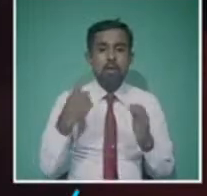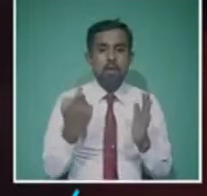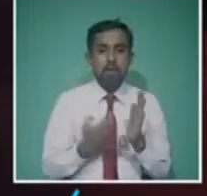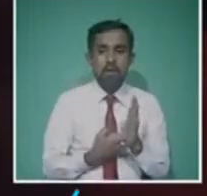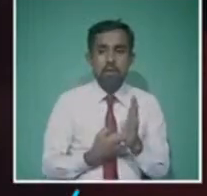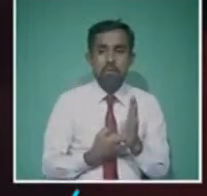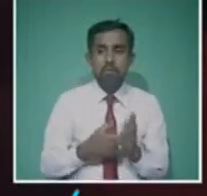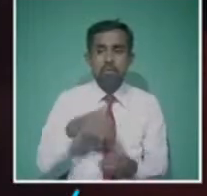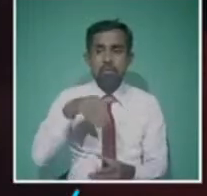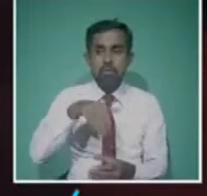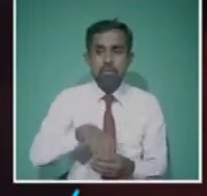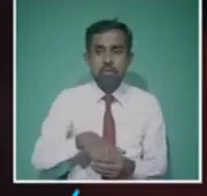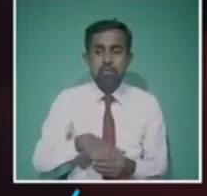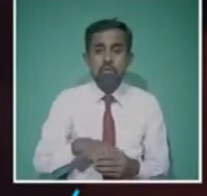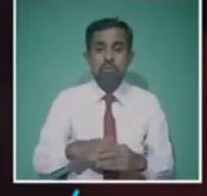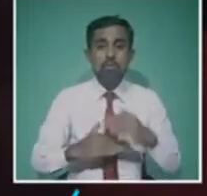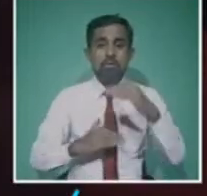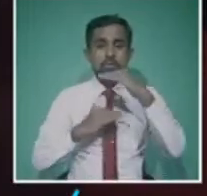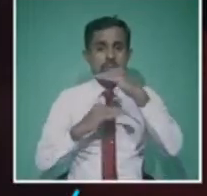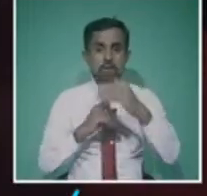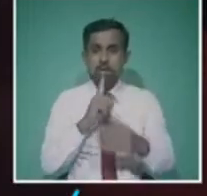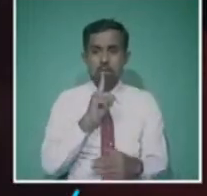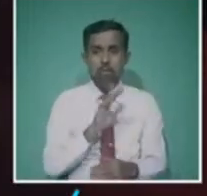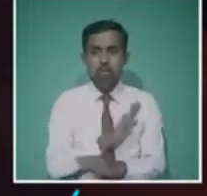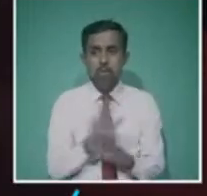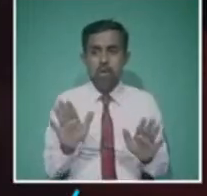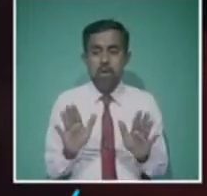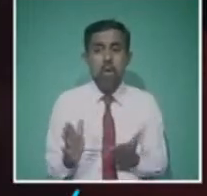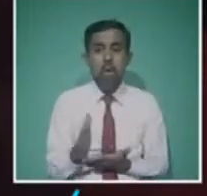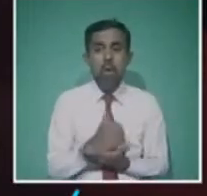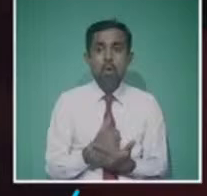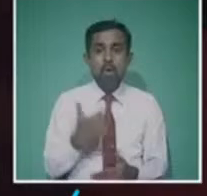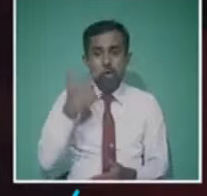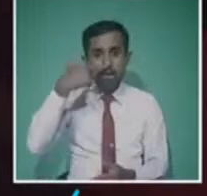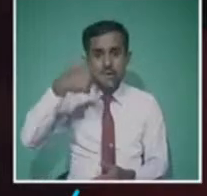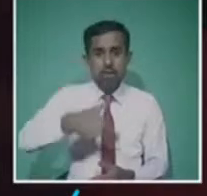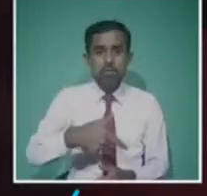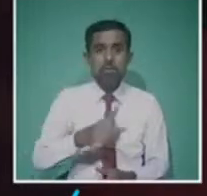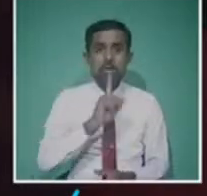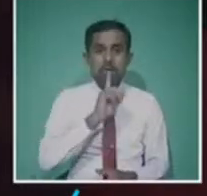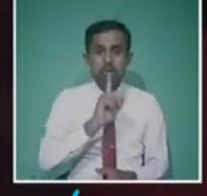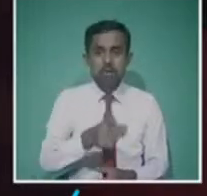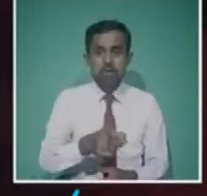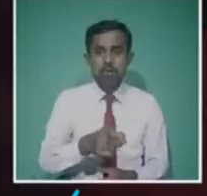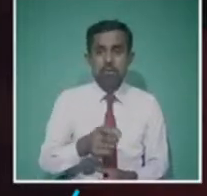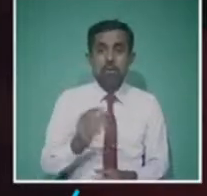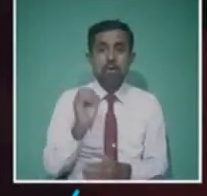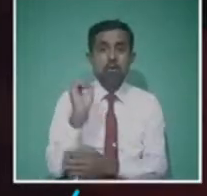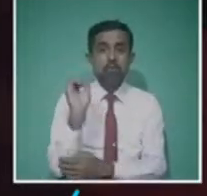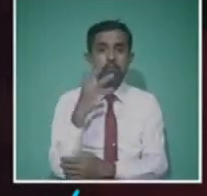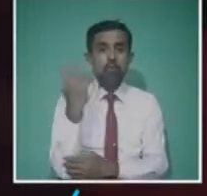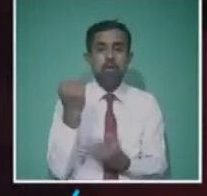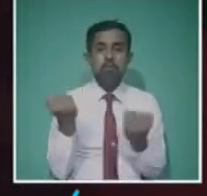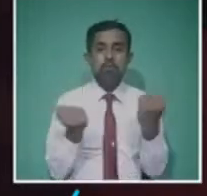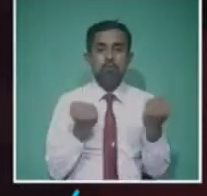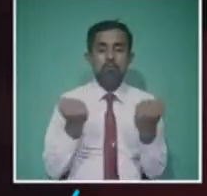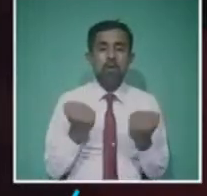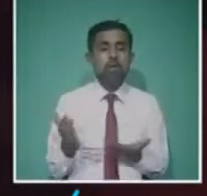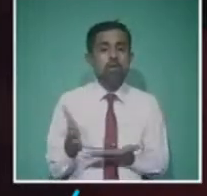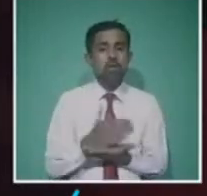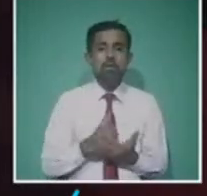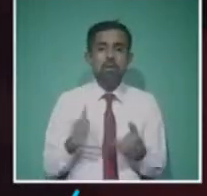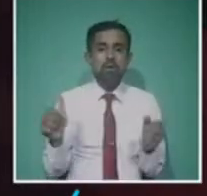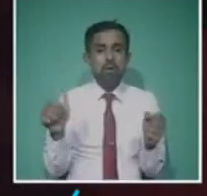haraha api seema kirimak karala naha sieluma pirumhal walata upades laba dila tiyenne Gilan rata walata sampurna